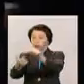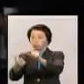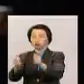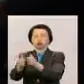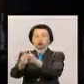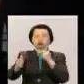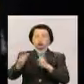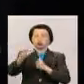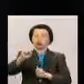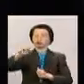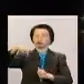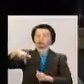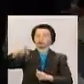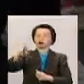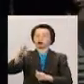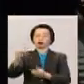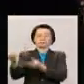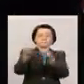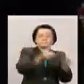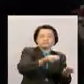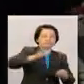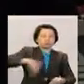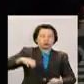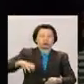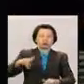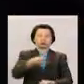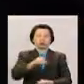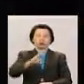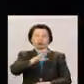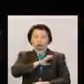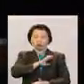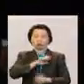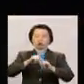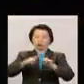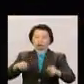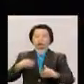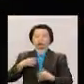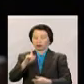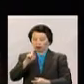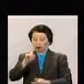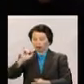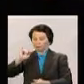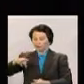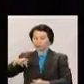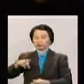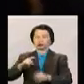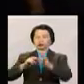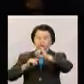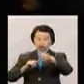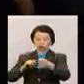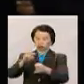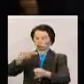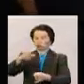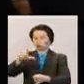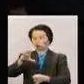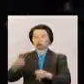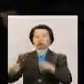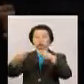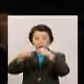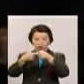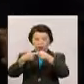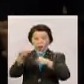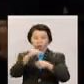Pencegahan Rasuah Malaysia SPRM dan pihak polis kecuali satu IP berkaitan Jolo yang membawa kepada pendakwaan